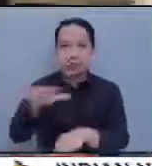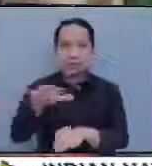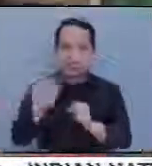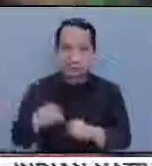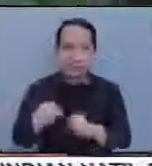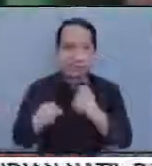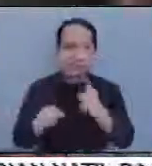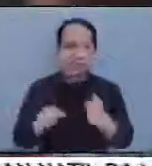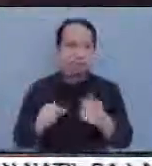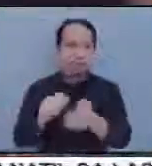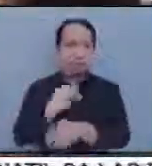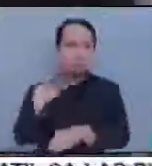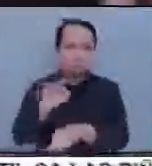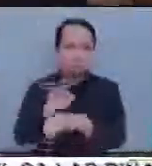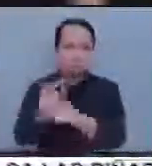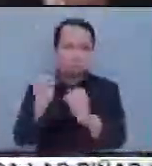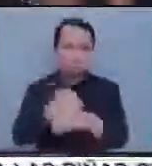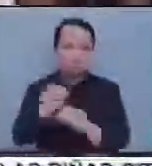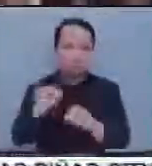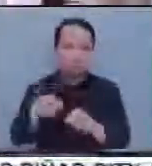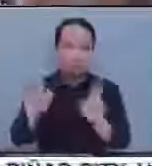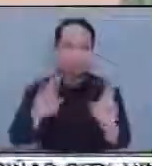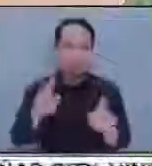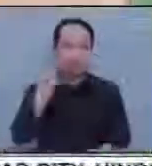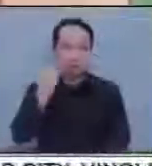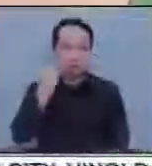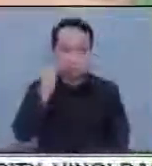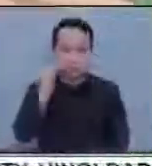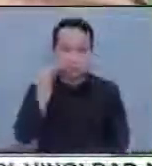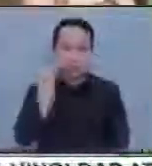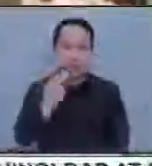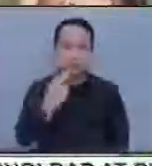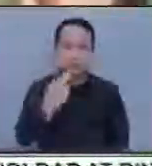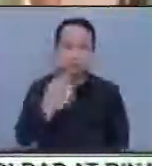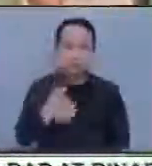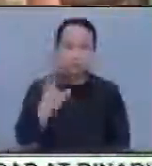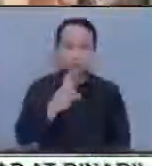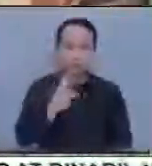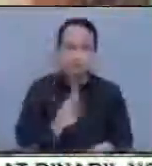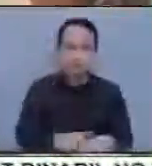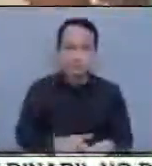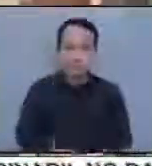offices. Mela Lasmoras para sa Morning Show ng Bayan, Rise and Shine, Pilipinas.